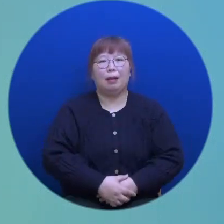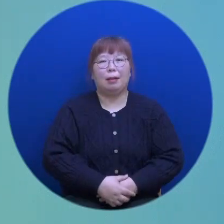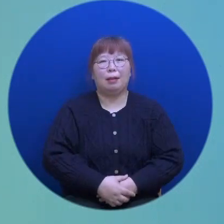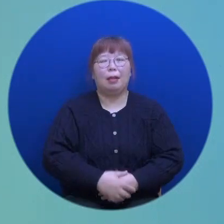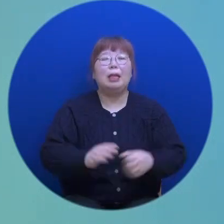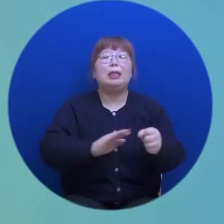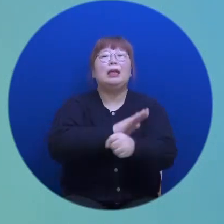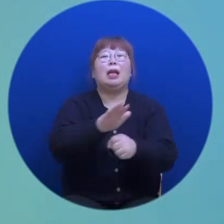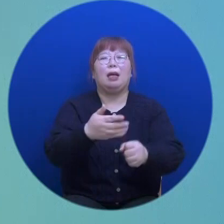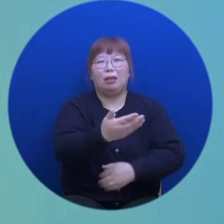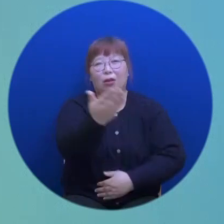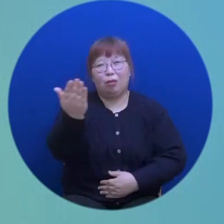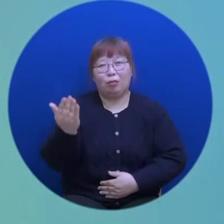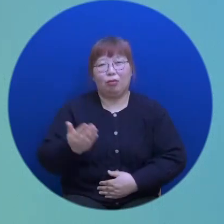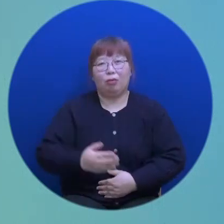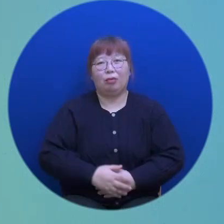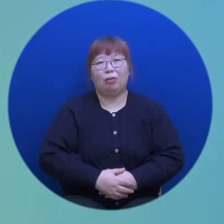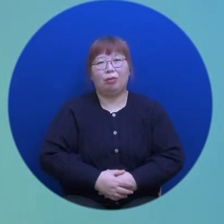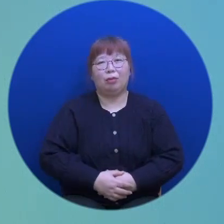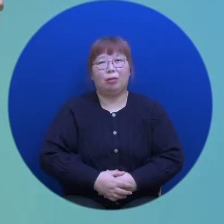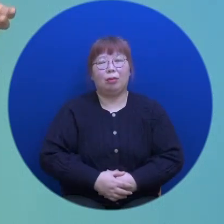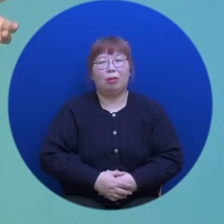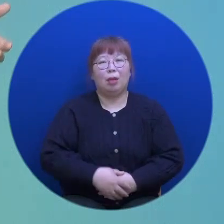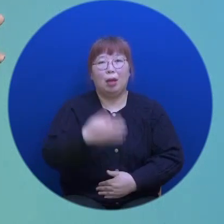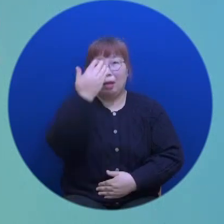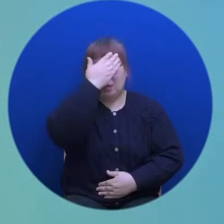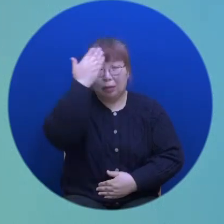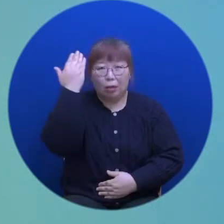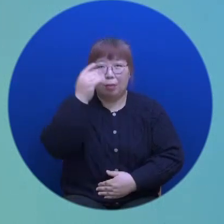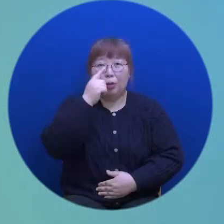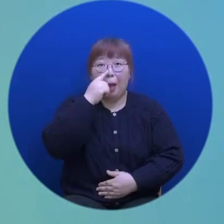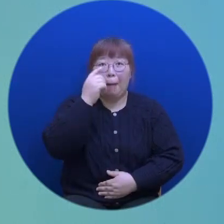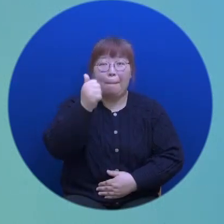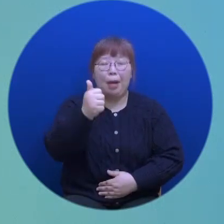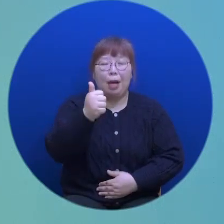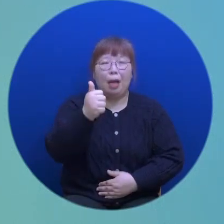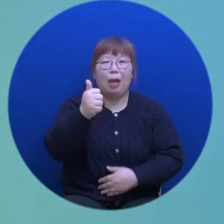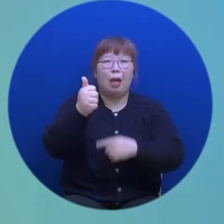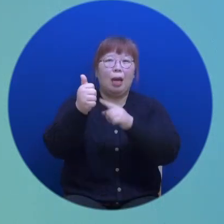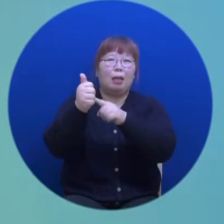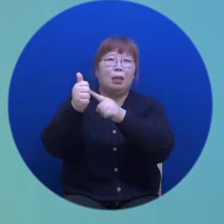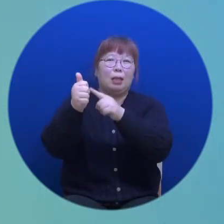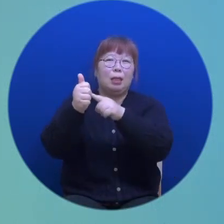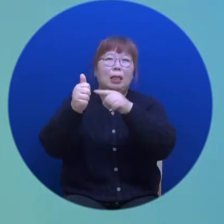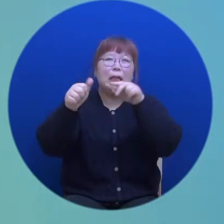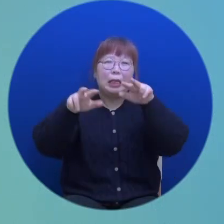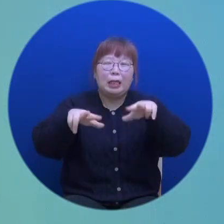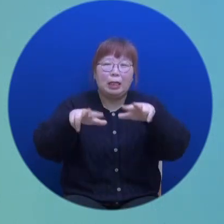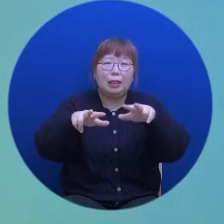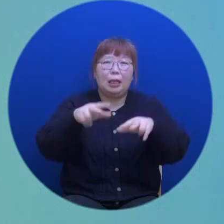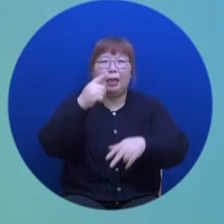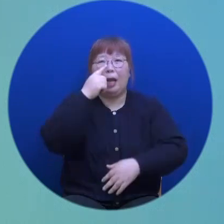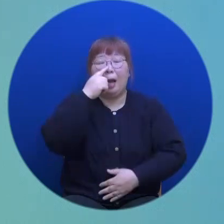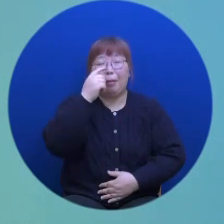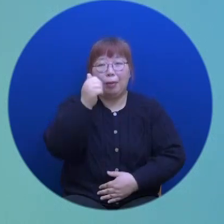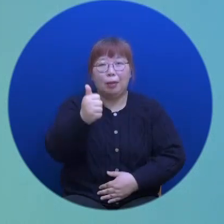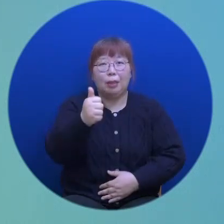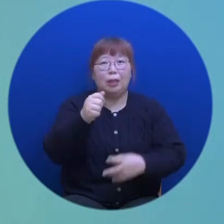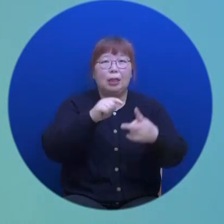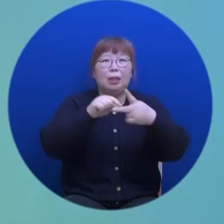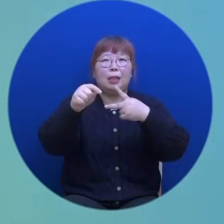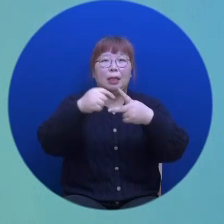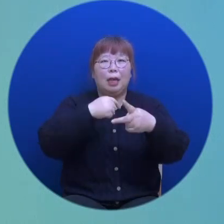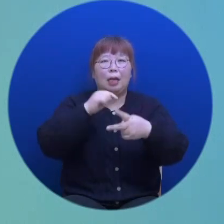사랑하는 여러분, 이 젊은 아빠들이 이제 아버지를